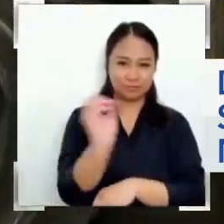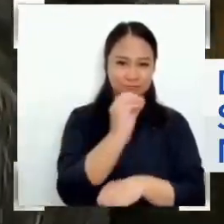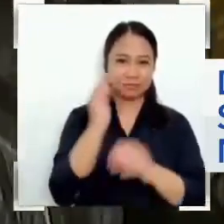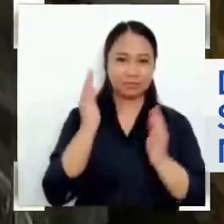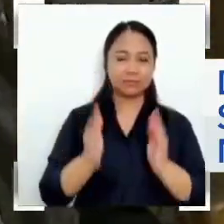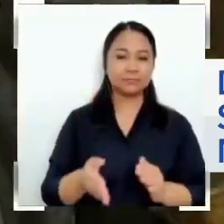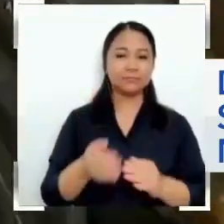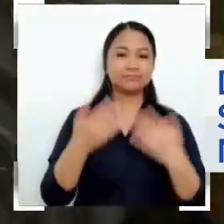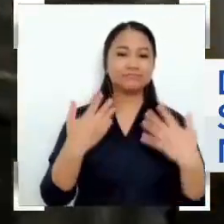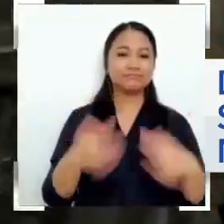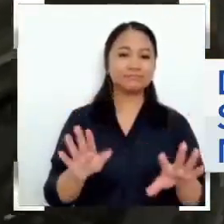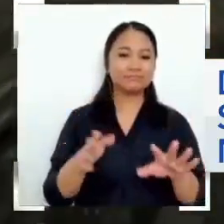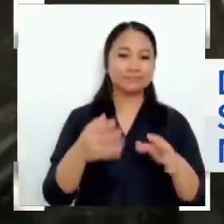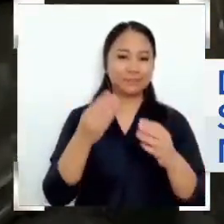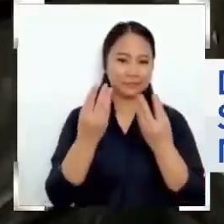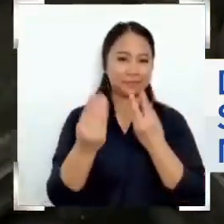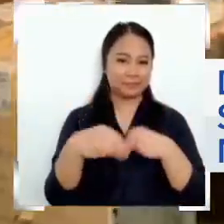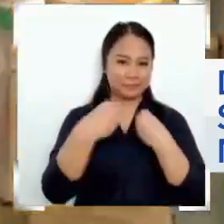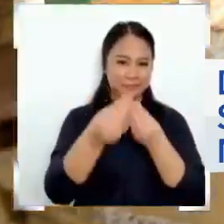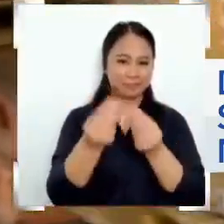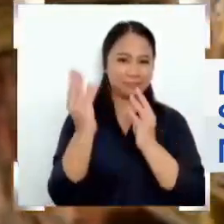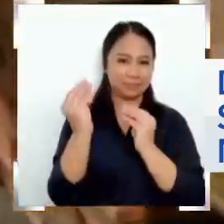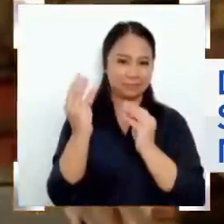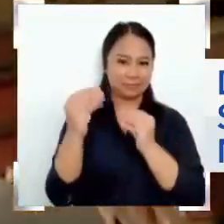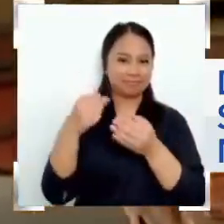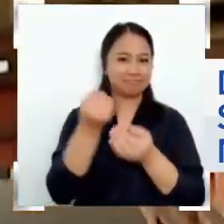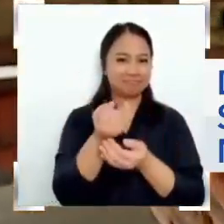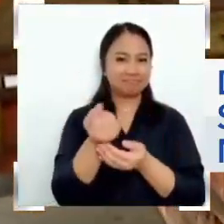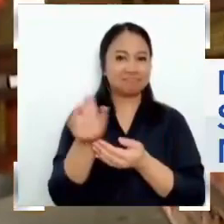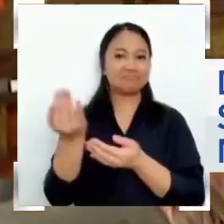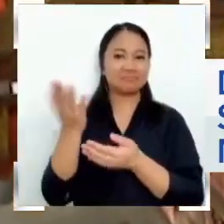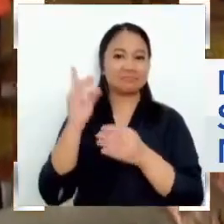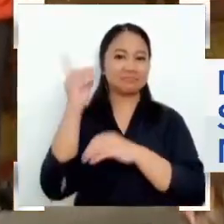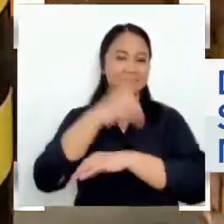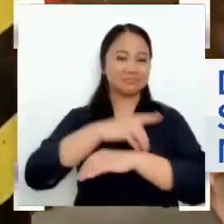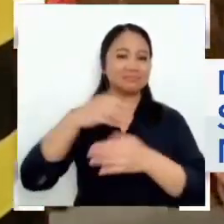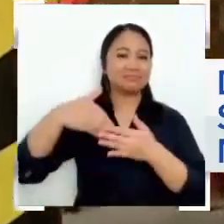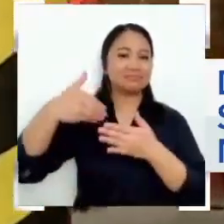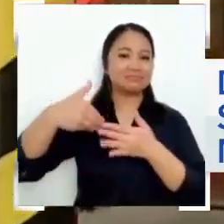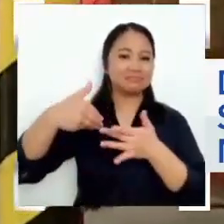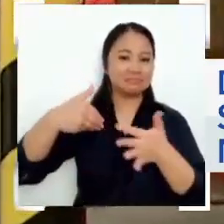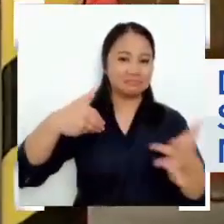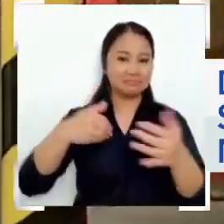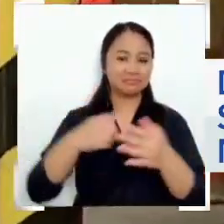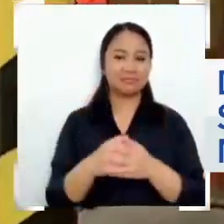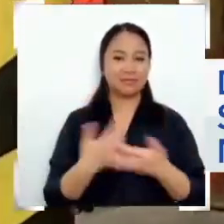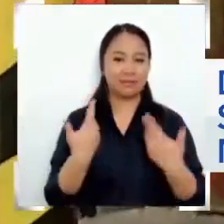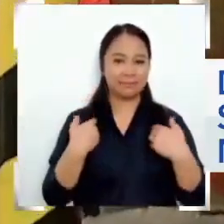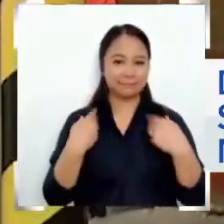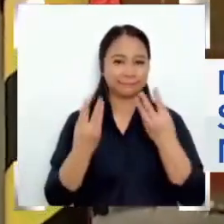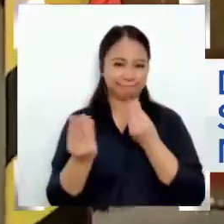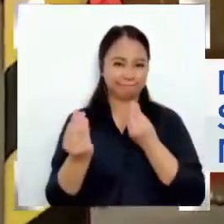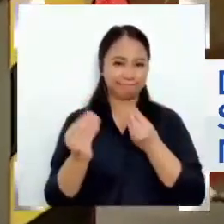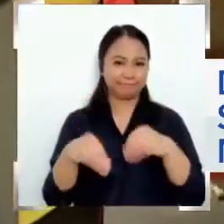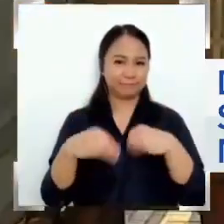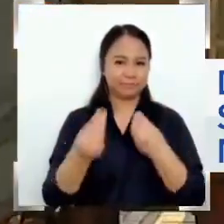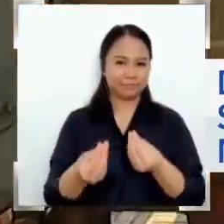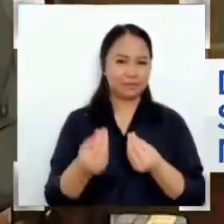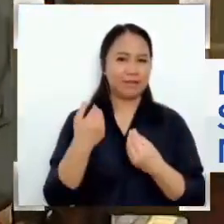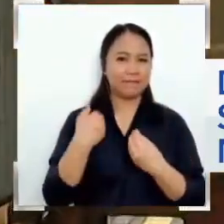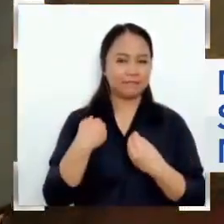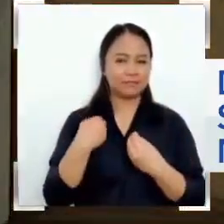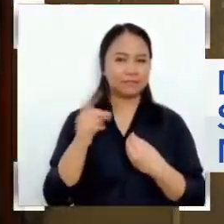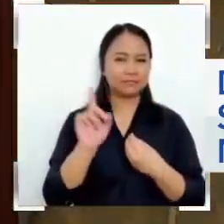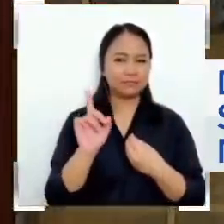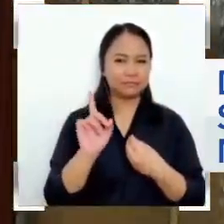of Migrant Workers sa mga susunod na araw, kaugnay sa koordinasyong ginawa ng customs para matunton at mapanagot ang mga